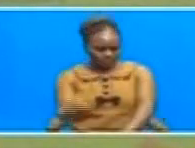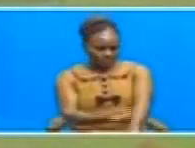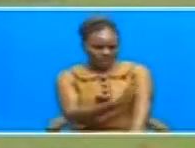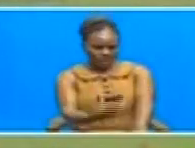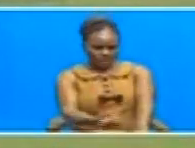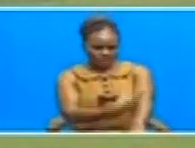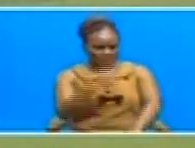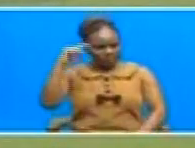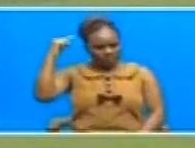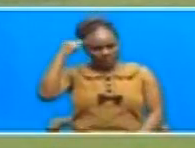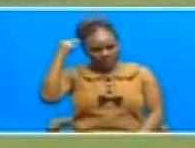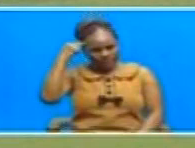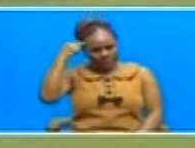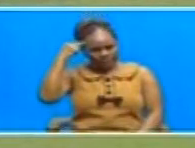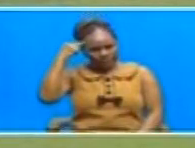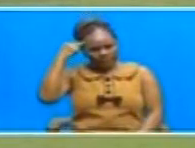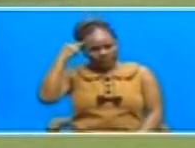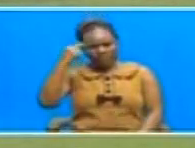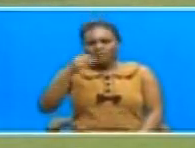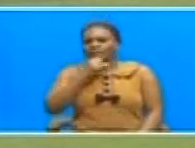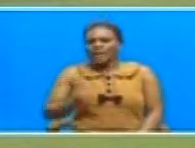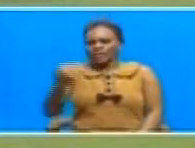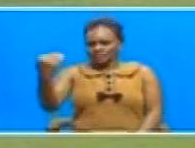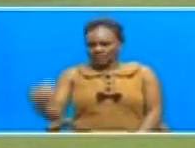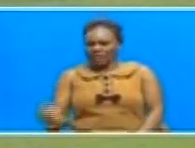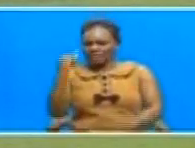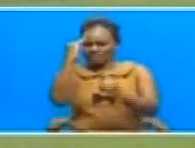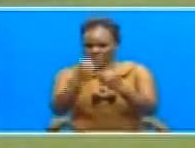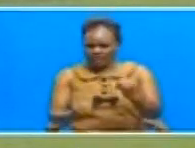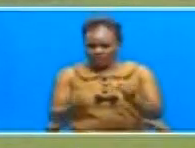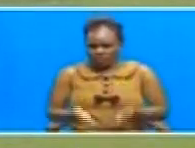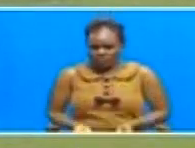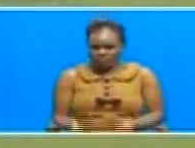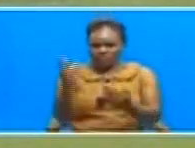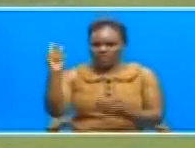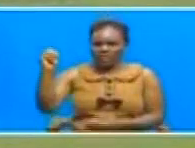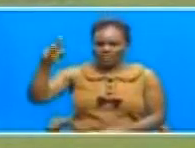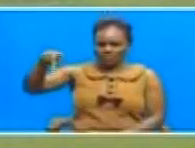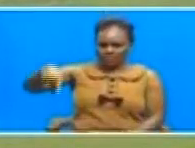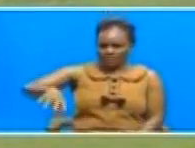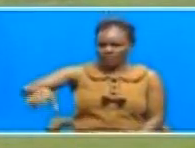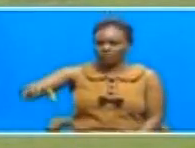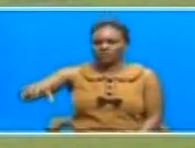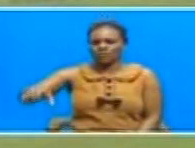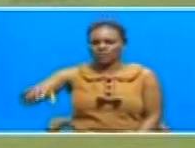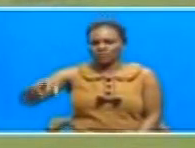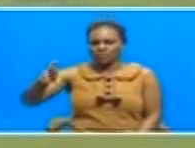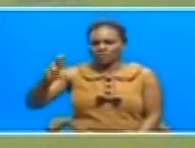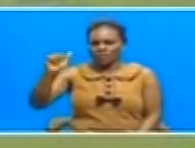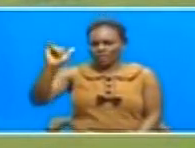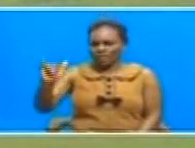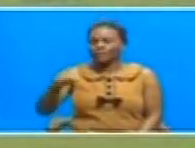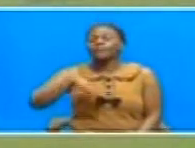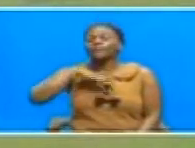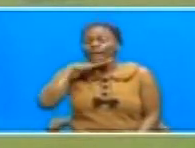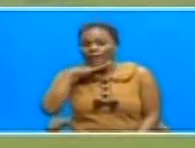ubongo. Kiprono Ruto Moi ambaye ni mtoto wa mwisho wa mbunge wa Rongai County ya Nakuru Raymond Moi